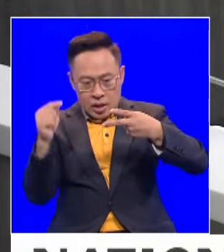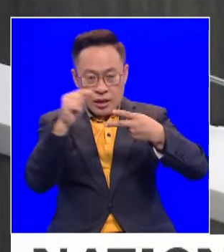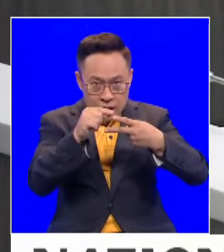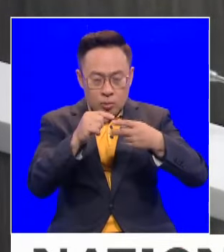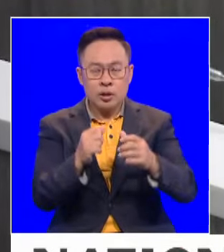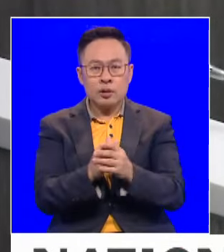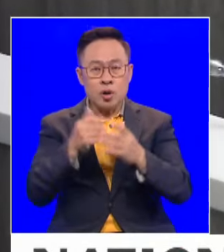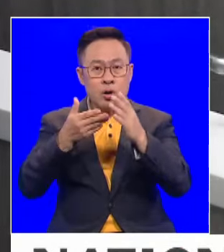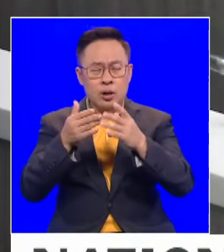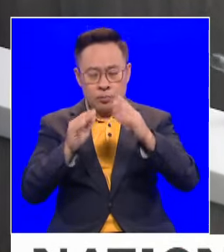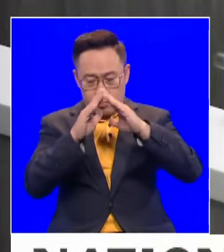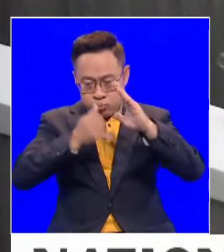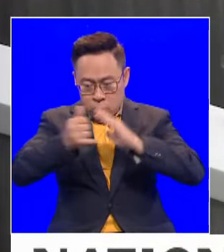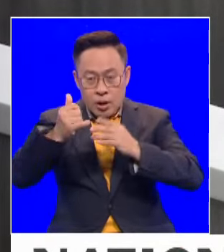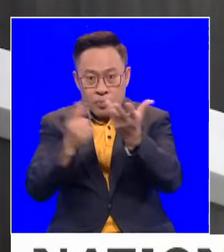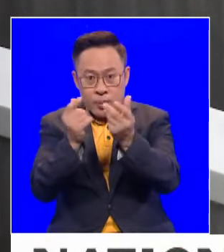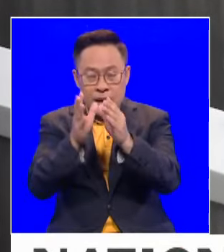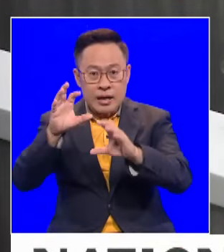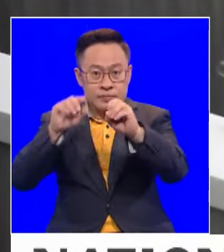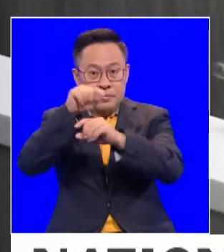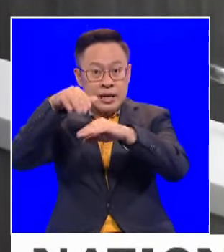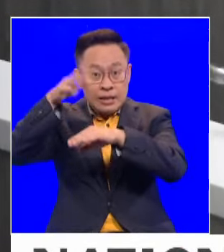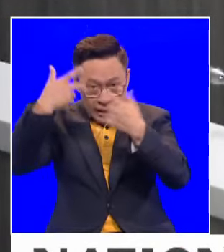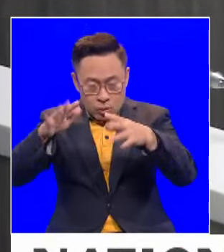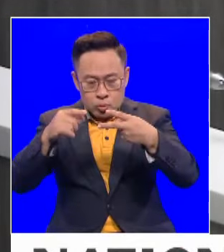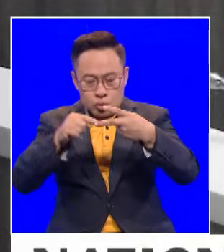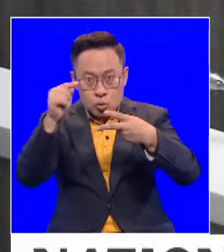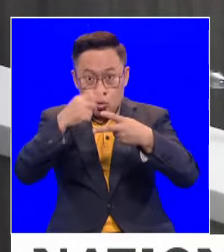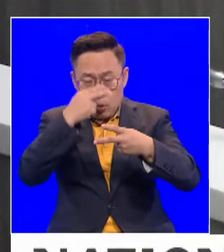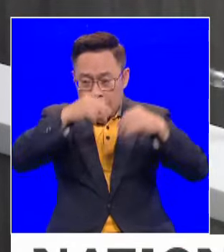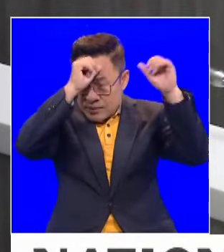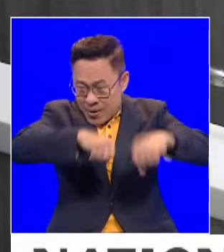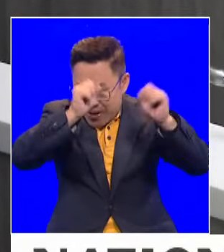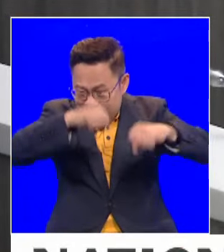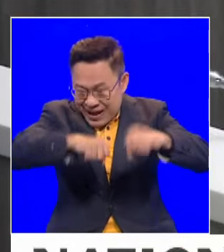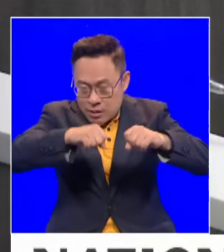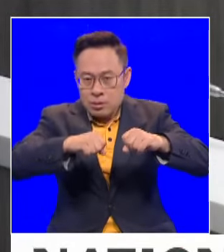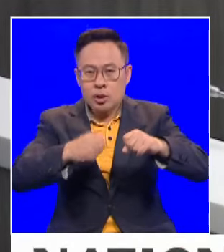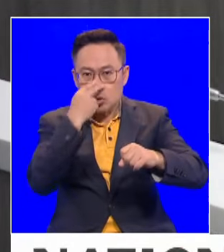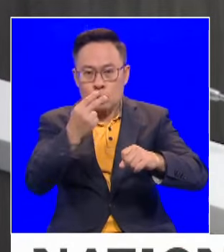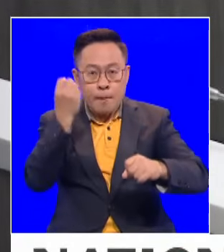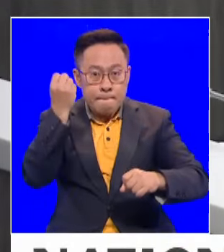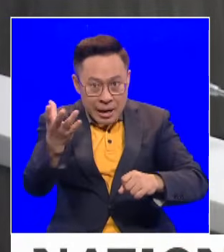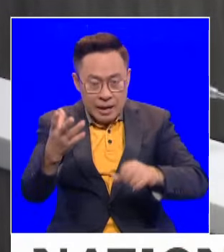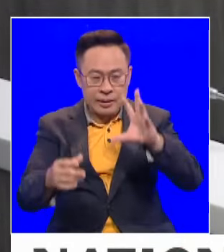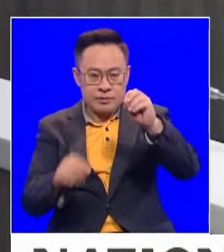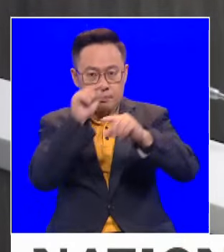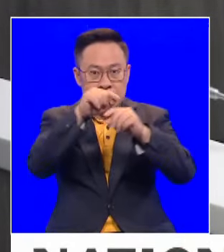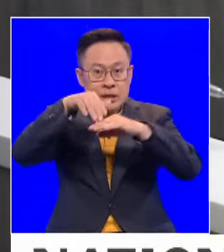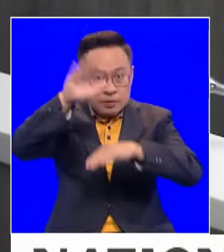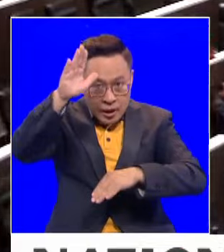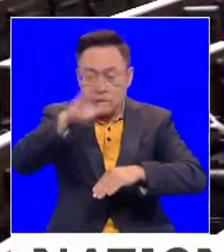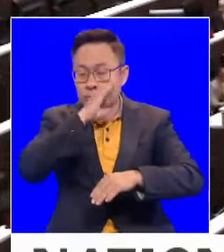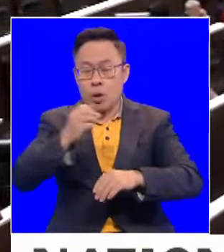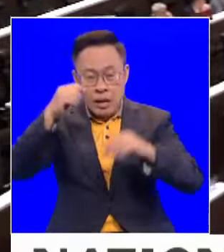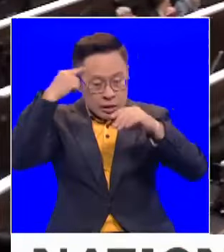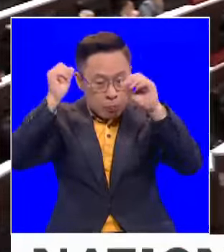นะครับประธานคณะกรรมาธิการการทหารความมั่นคงแห่งรัฐพลเอกสวัสดิ์ทัศนาบอกว่าไม่เห็นด้วยกับพรบว่าด้วยการออกเสียงประชามติ